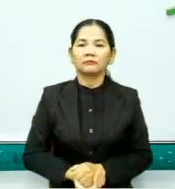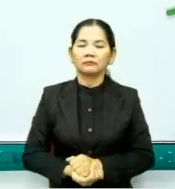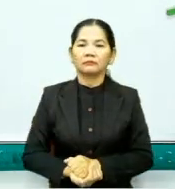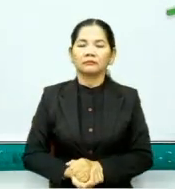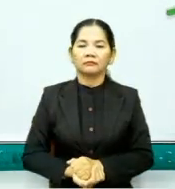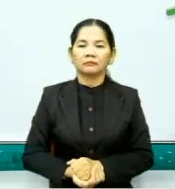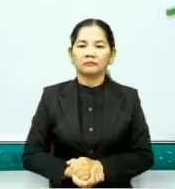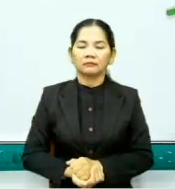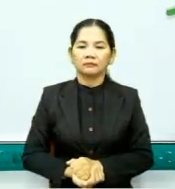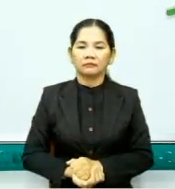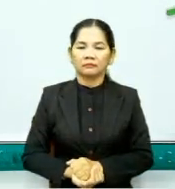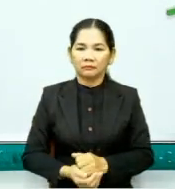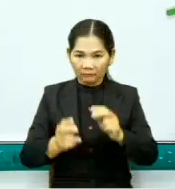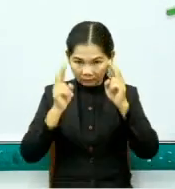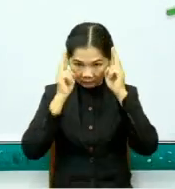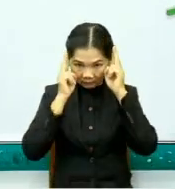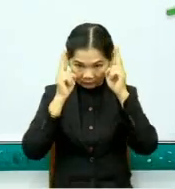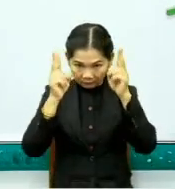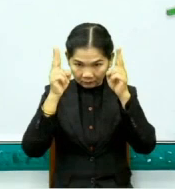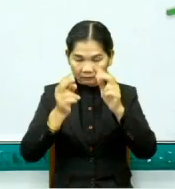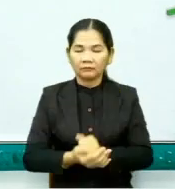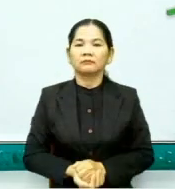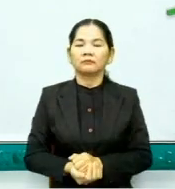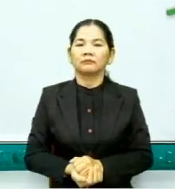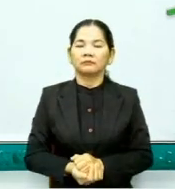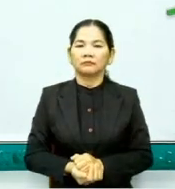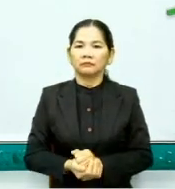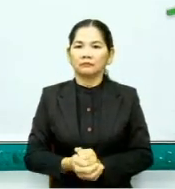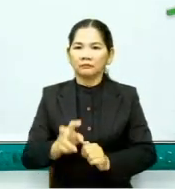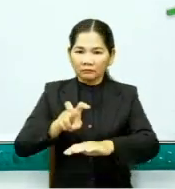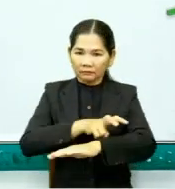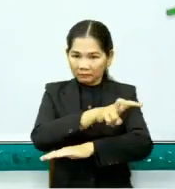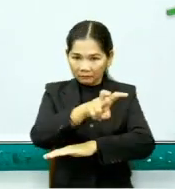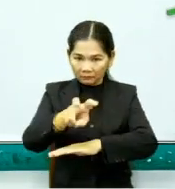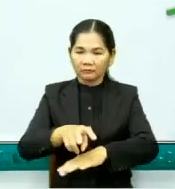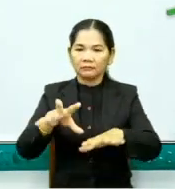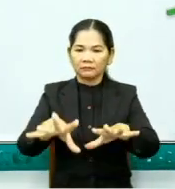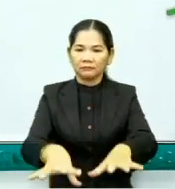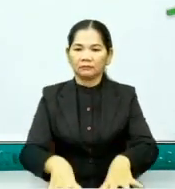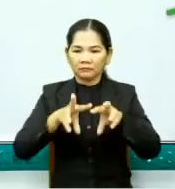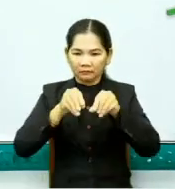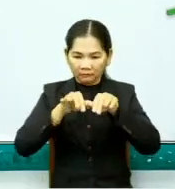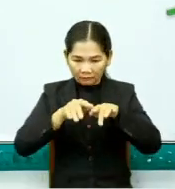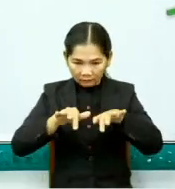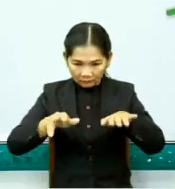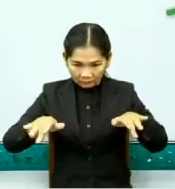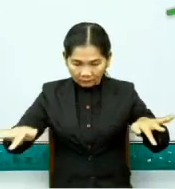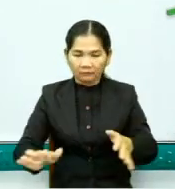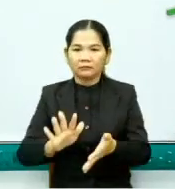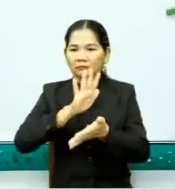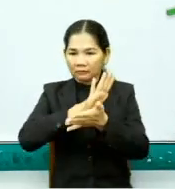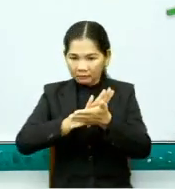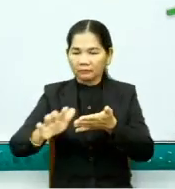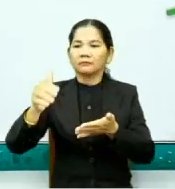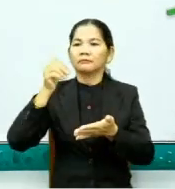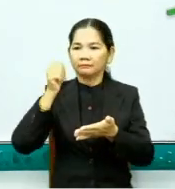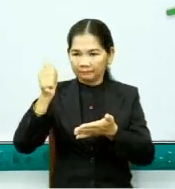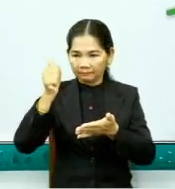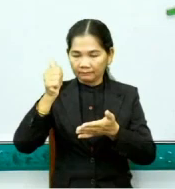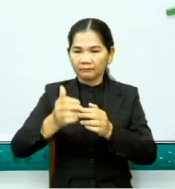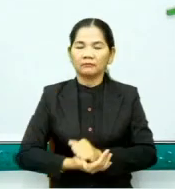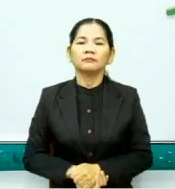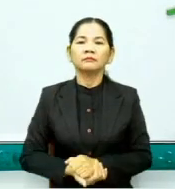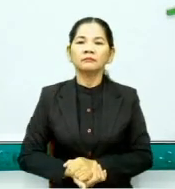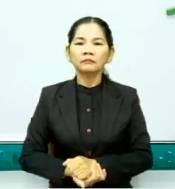chó ọp rúng nâng thai rẽ xa chân ế ai miên xâm rọt sát ạp